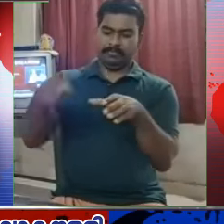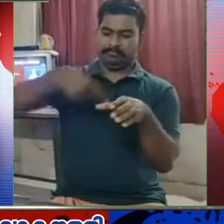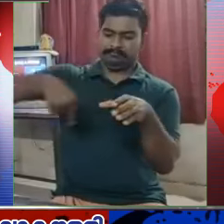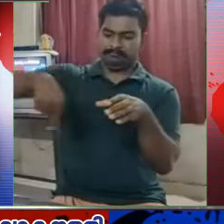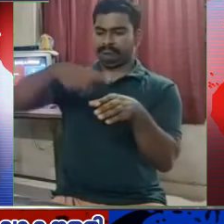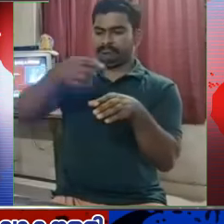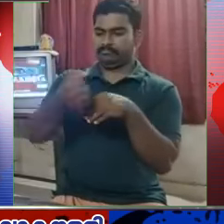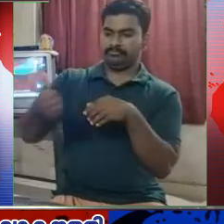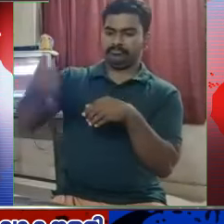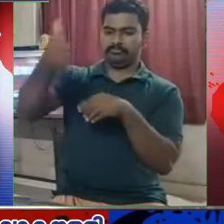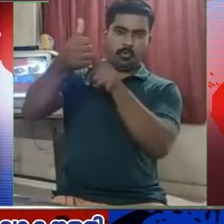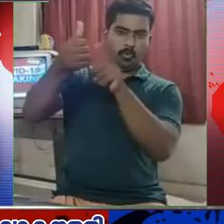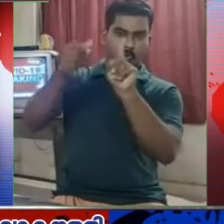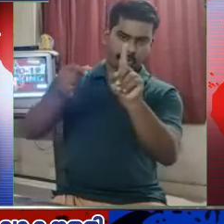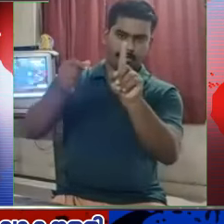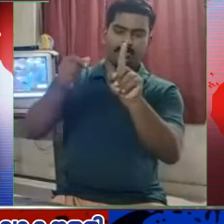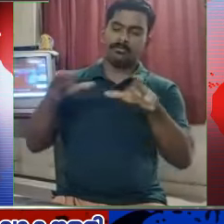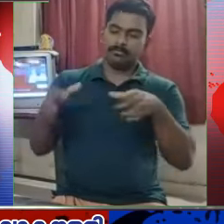ഡോക്ടർ B ഇക്ബാൽ,